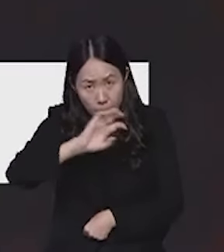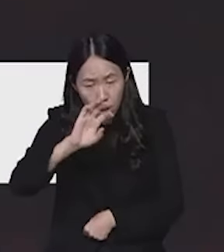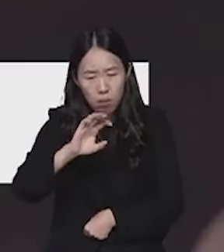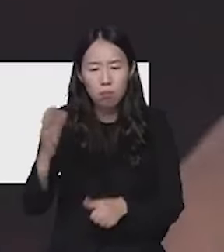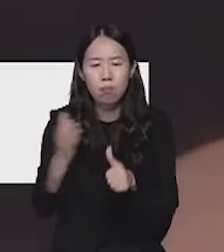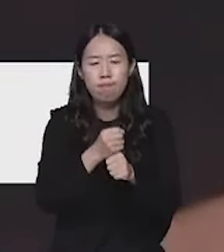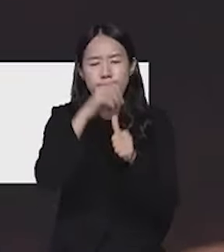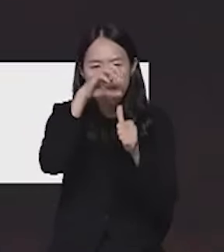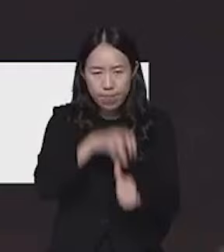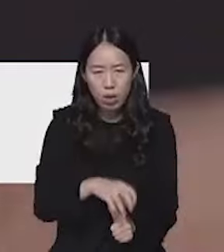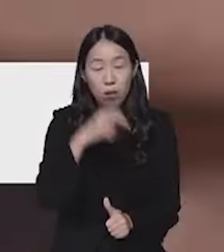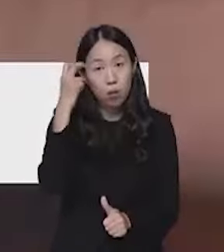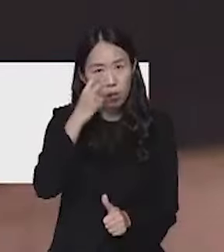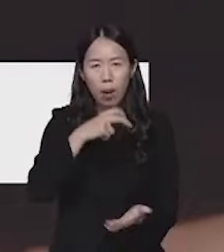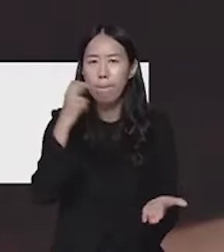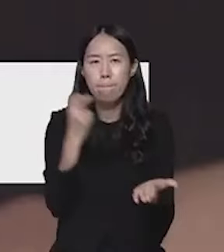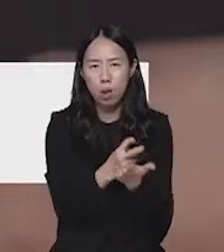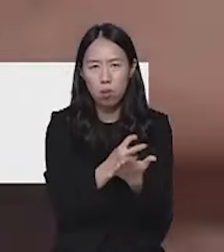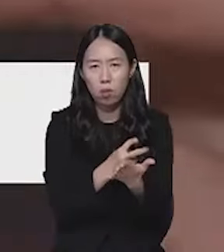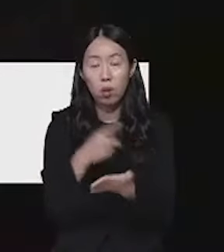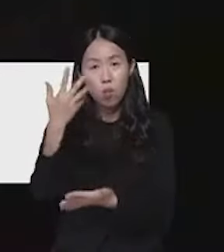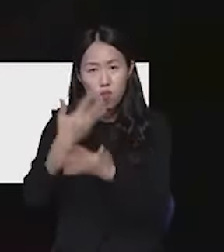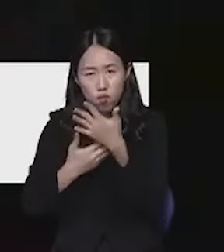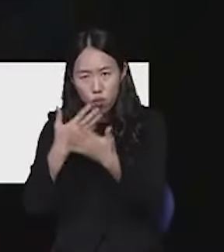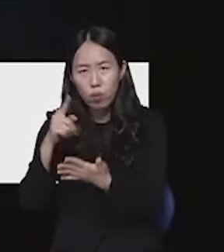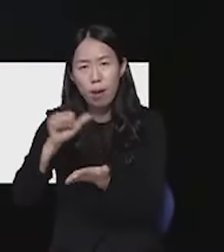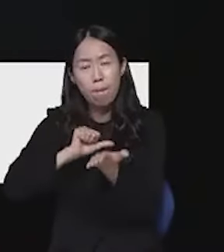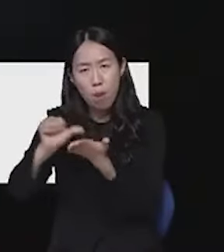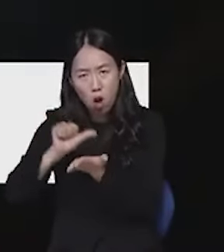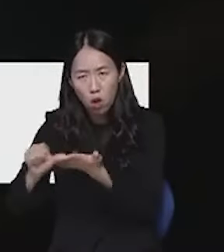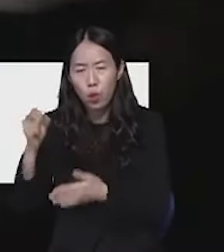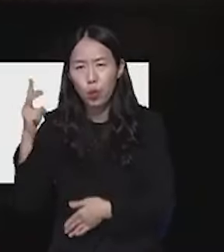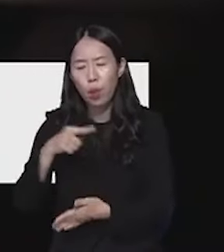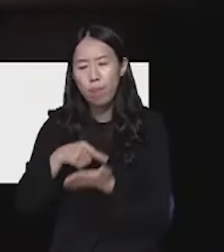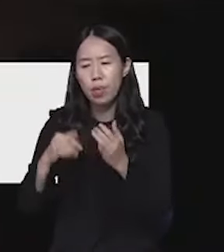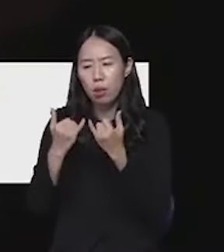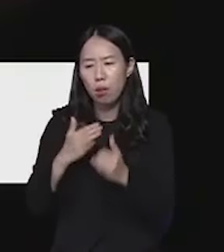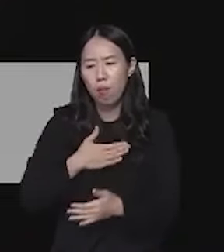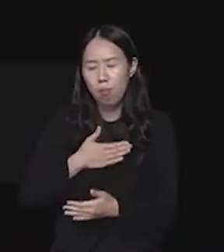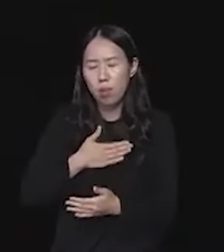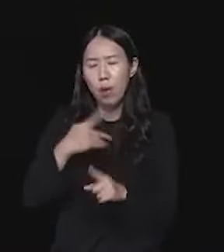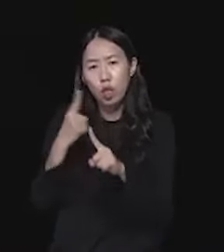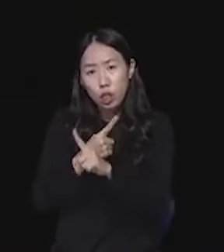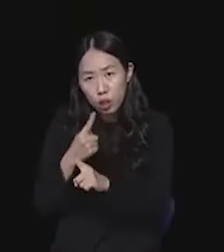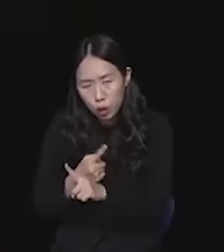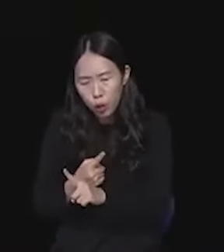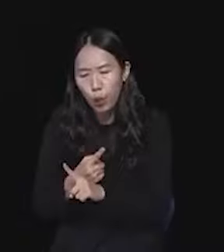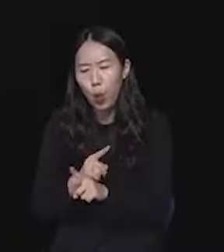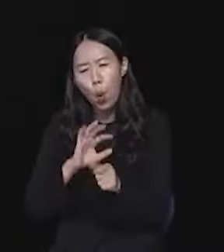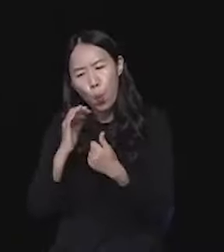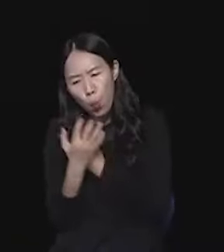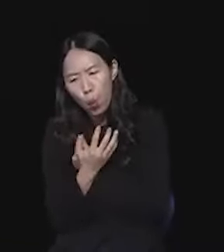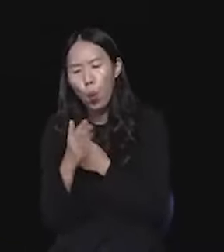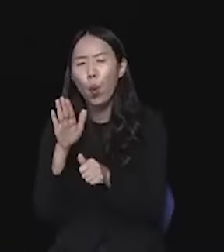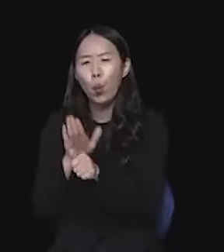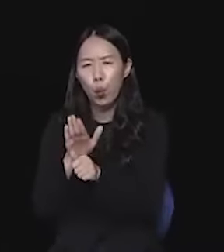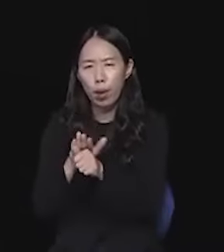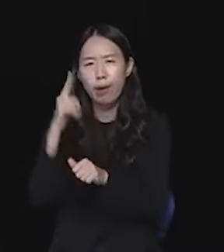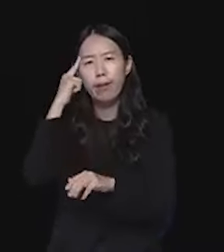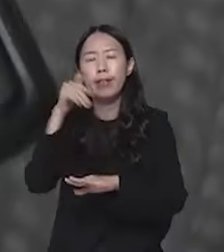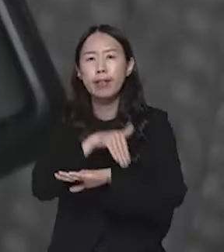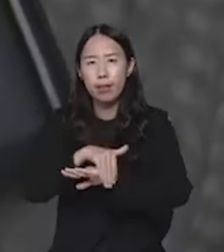수사를 원칙으로 하고 성착취물 삭제와 심리치료 등 피해자 보호와 범죄 예방에도 주력할